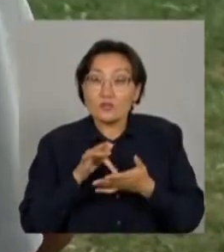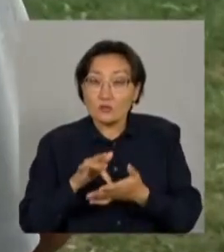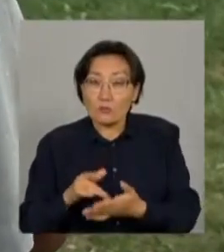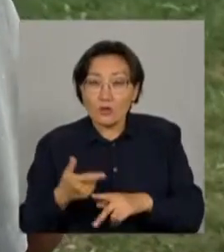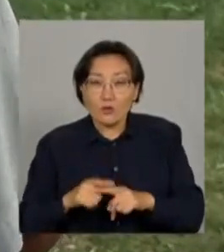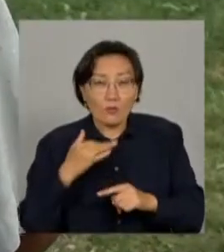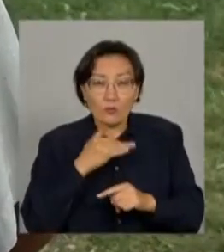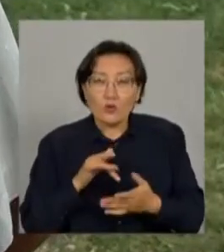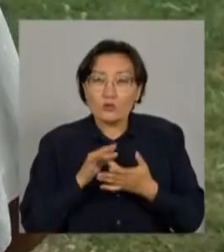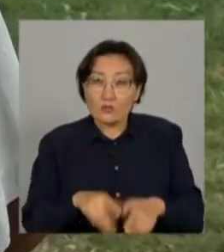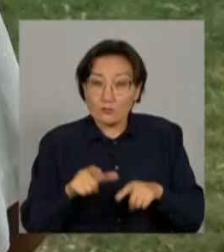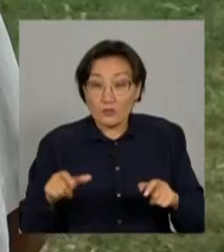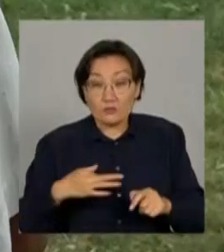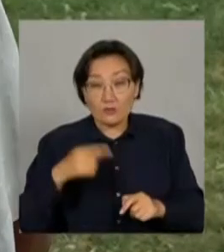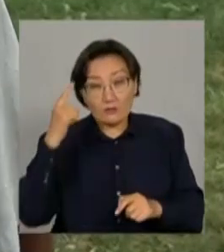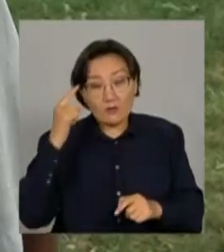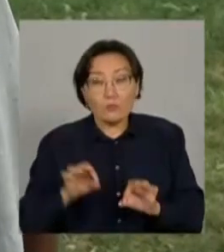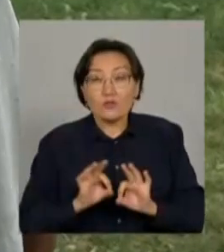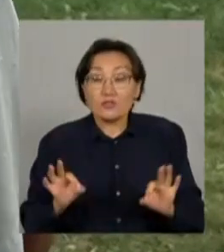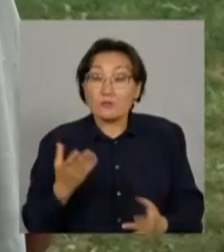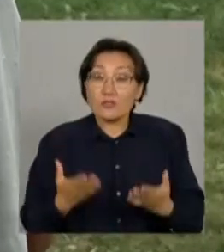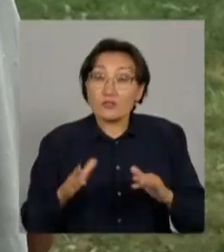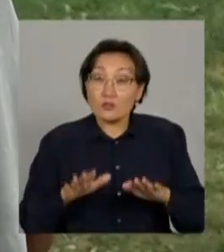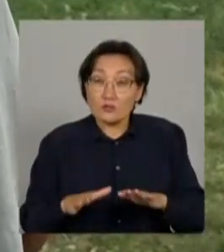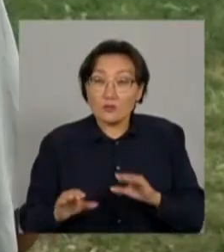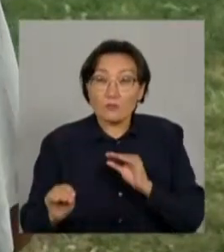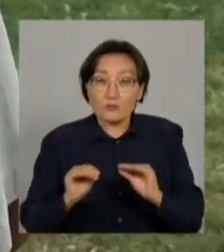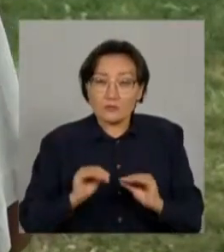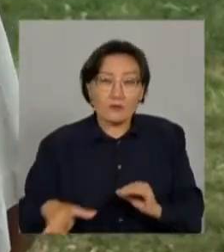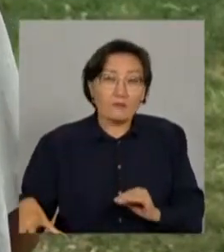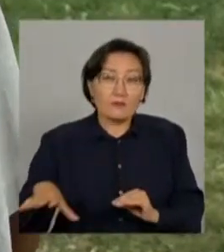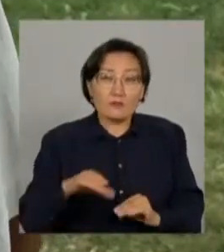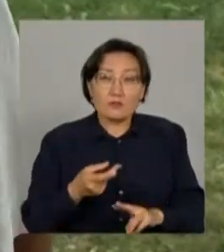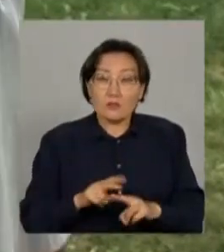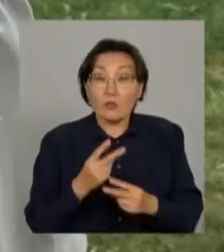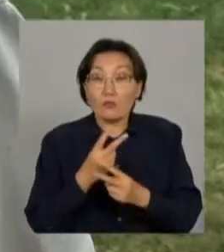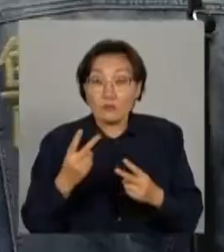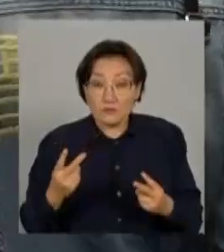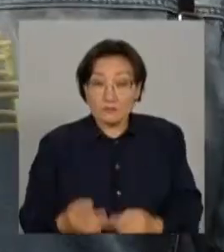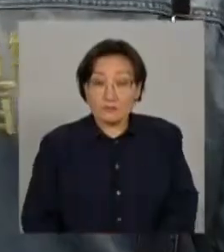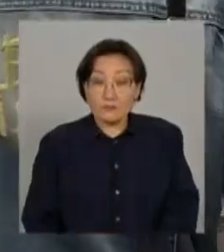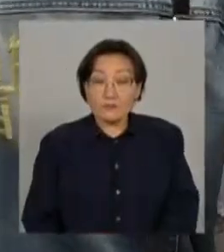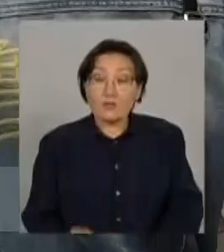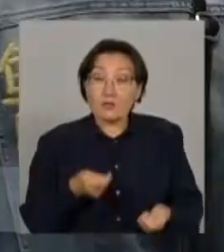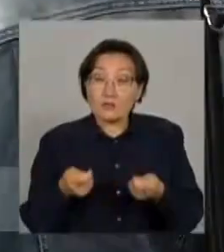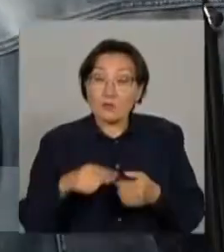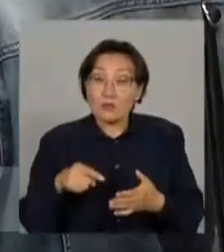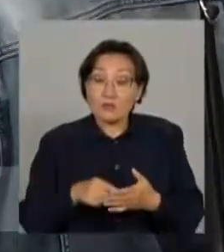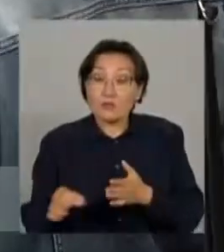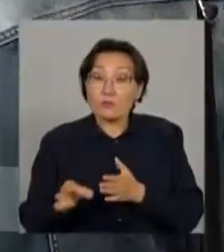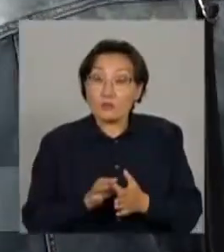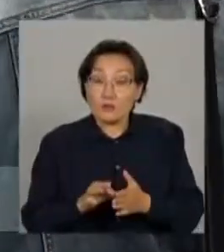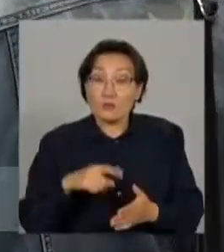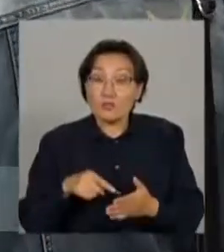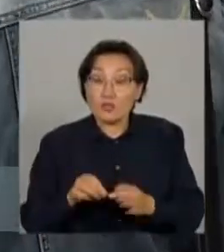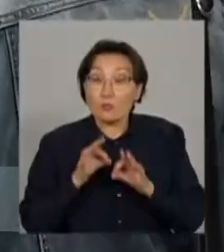Очень много туристов. Думаю, будет здорово, если это место облагородят и все они это увидят. В управлении городской мобильности